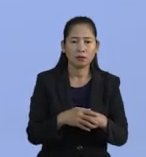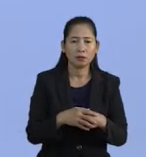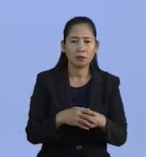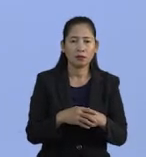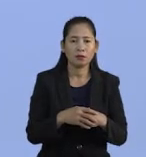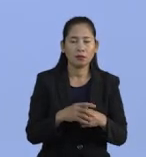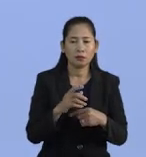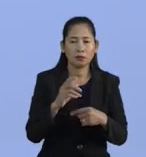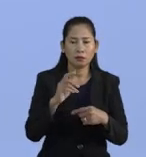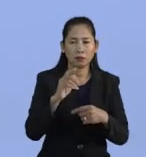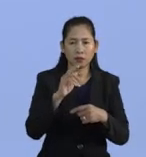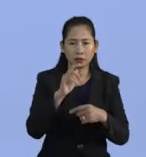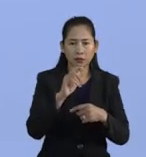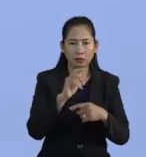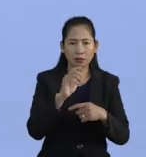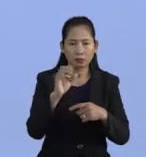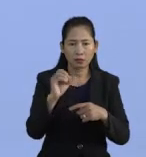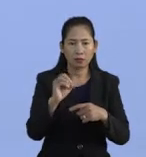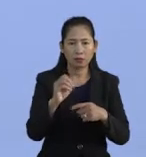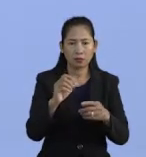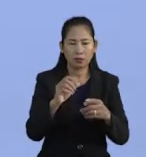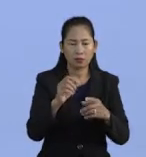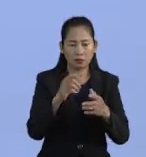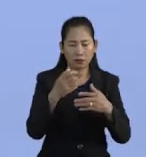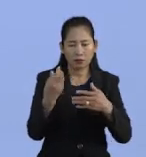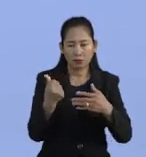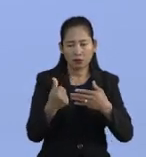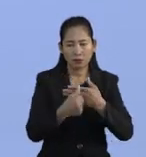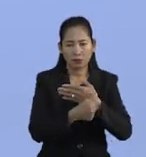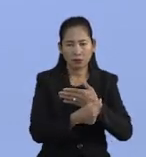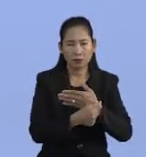và tông riêng miên làm lại mà có